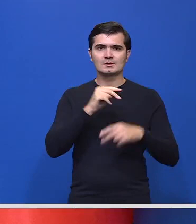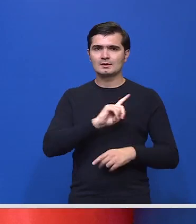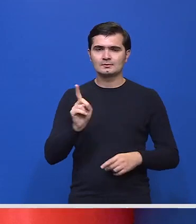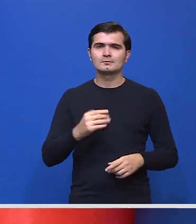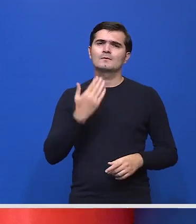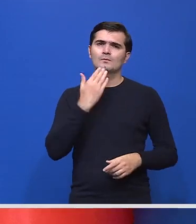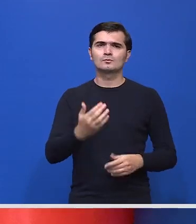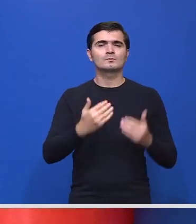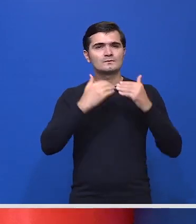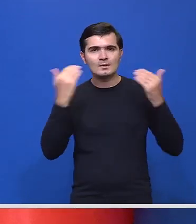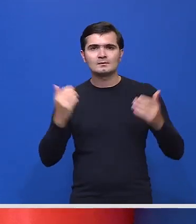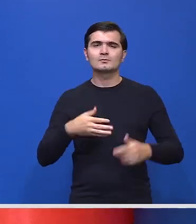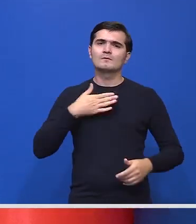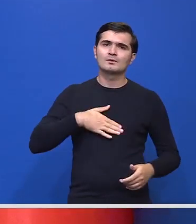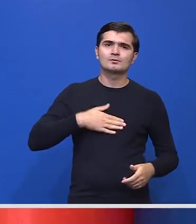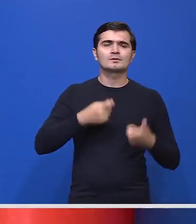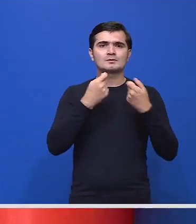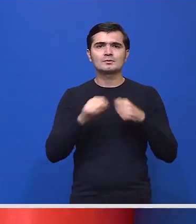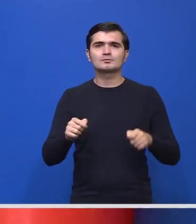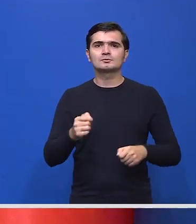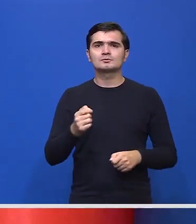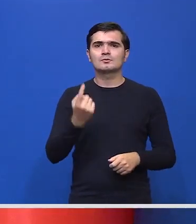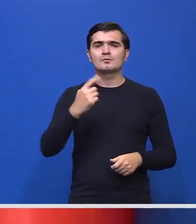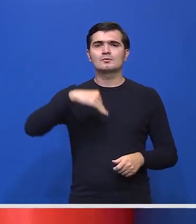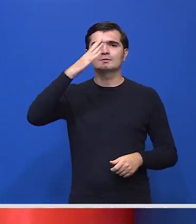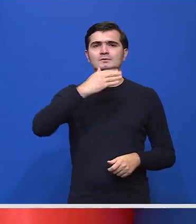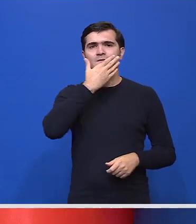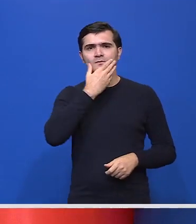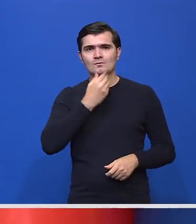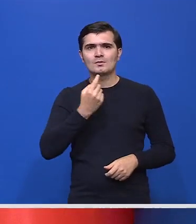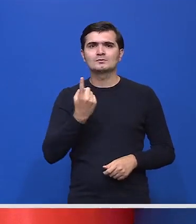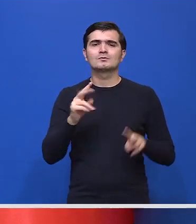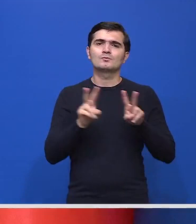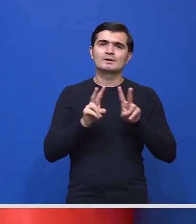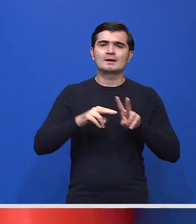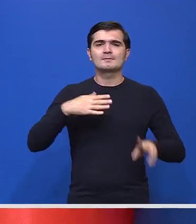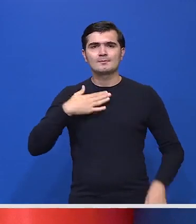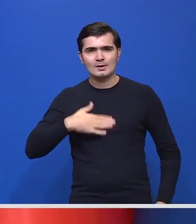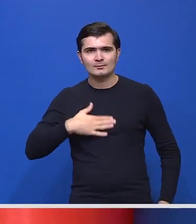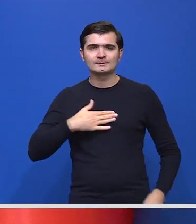Vă mulțumesc foarte mult. Vă doresc tuturor o zi frumoasă și un weekend plăcut.